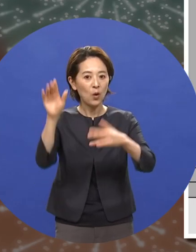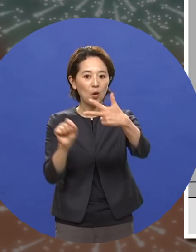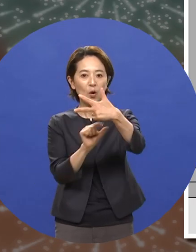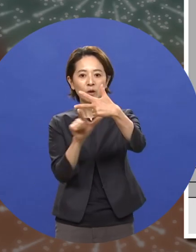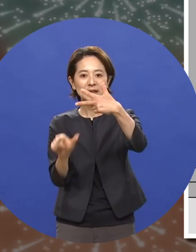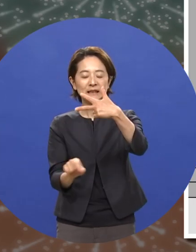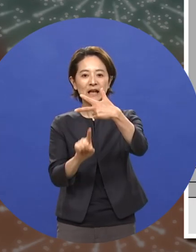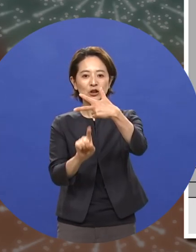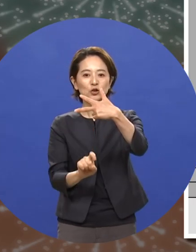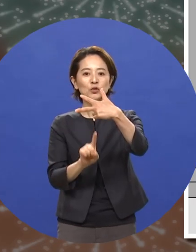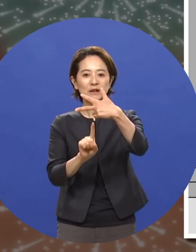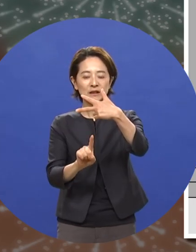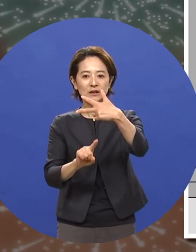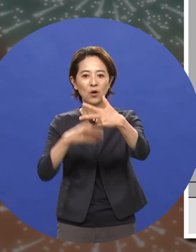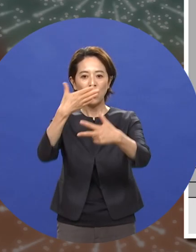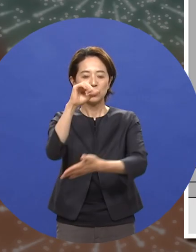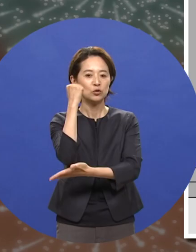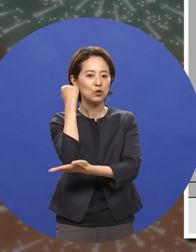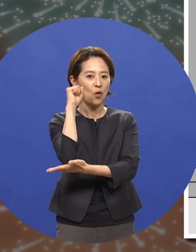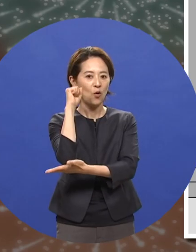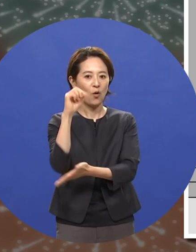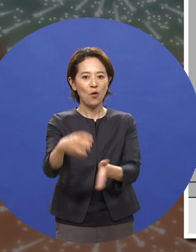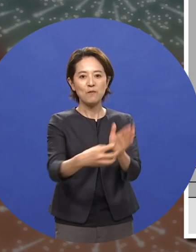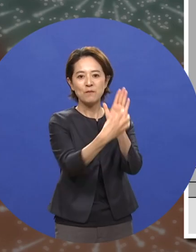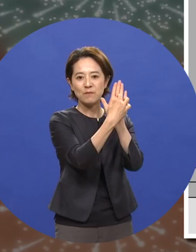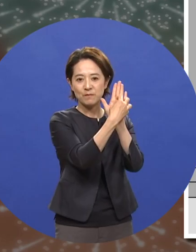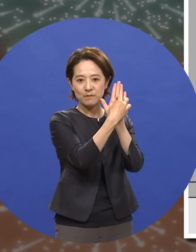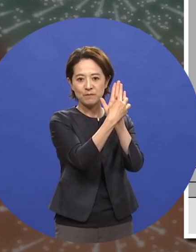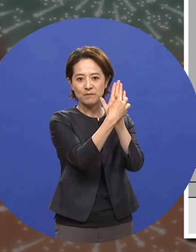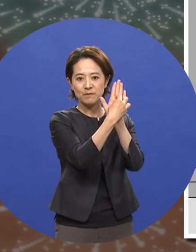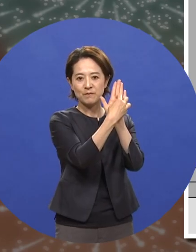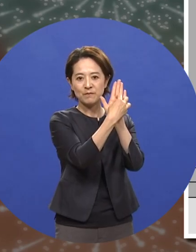報7月11日号でご案内します。